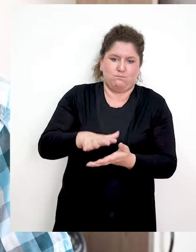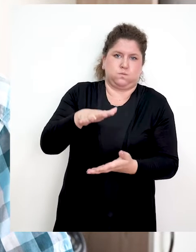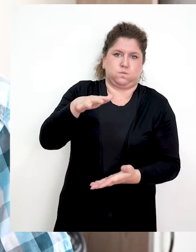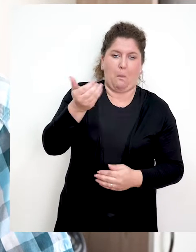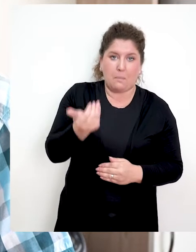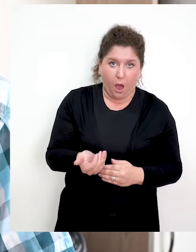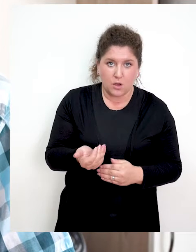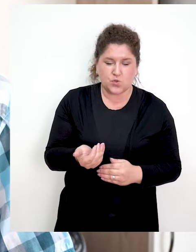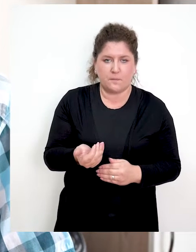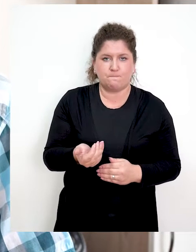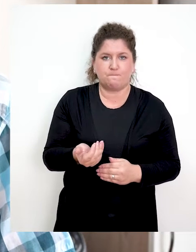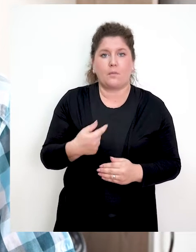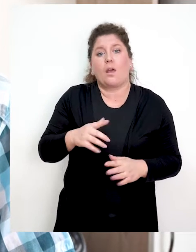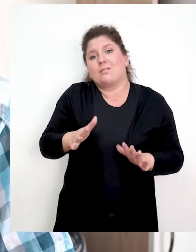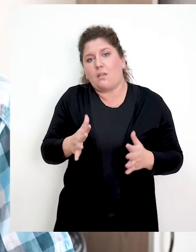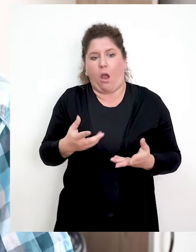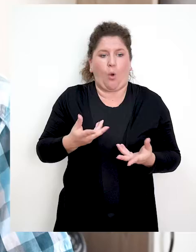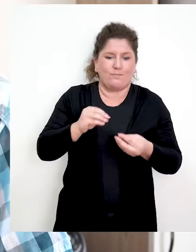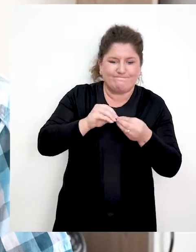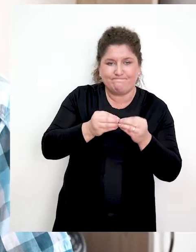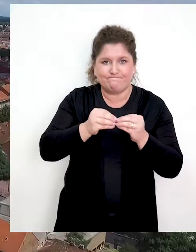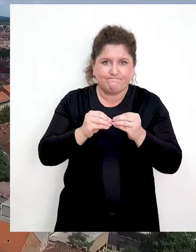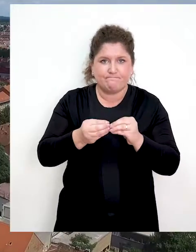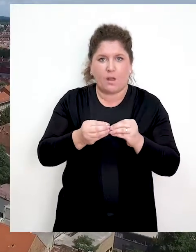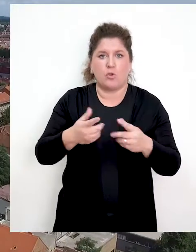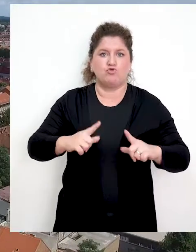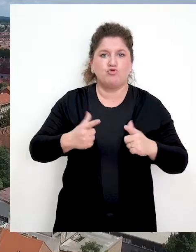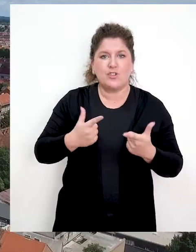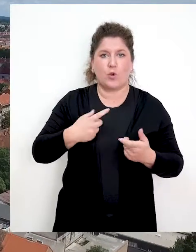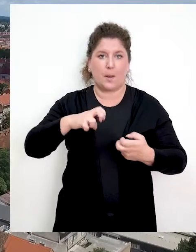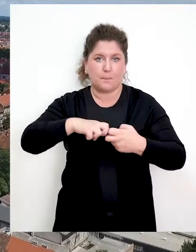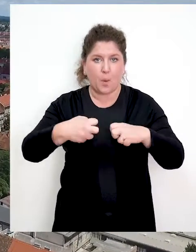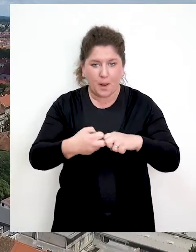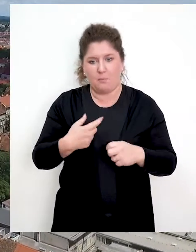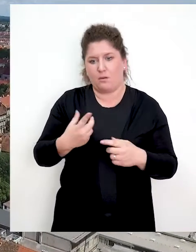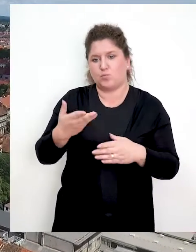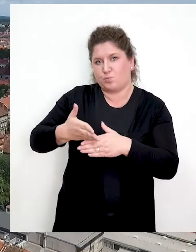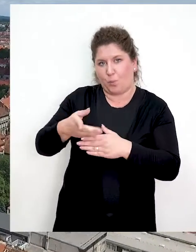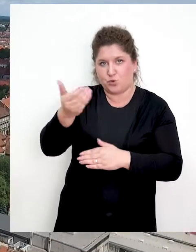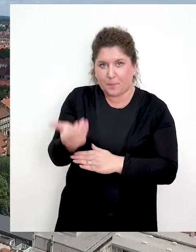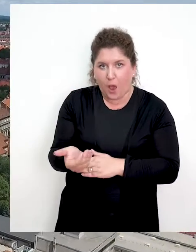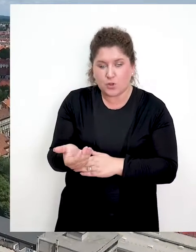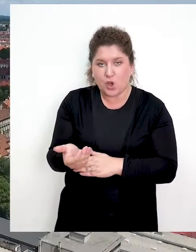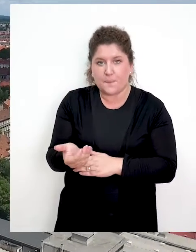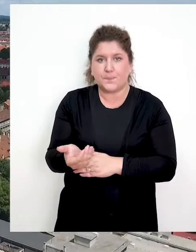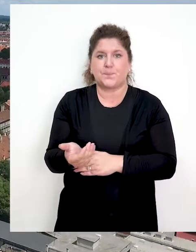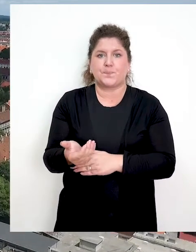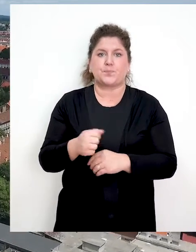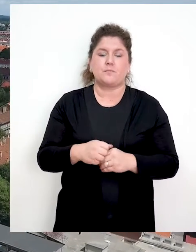kvadrate plaćati tolike i tolike eure, to onda ide malo teže, morao bi se čovjek zadužiti.